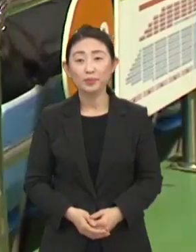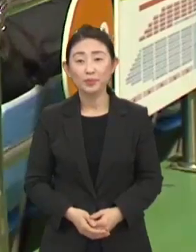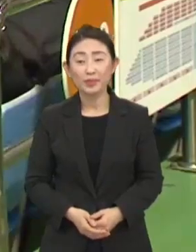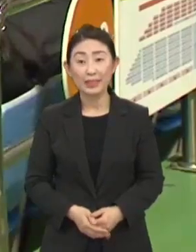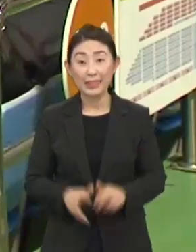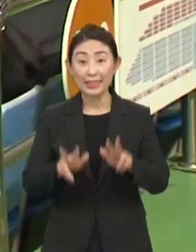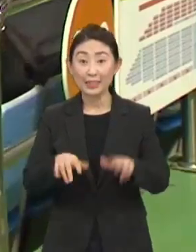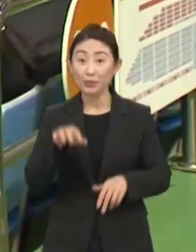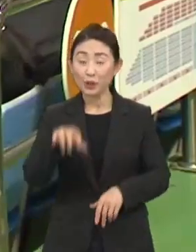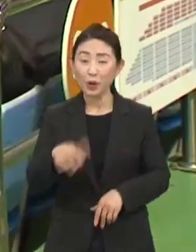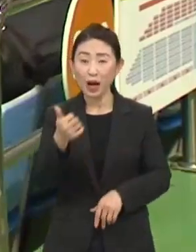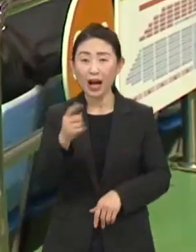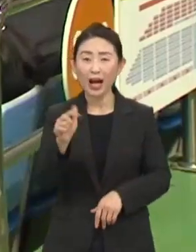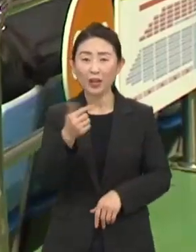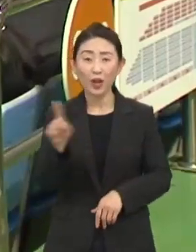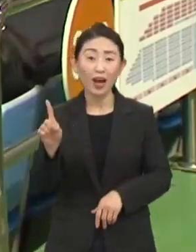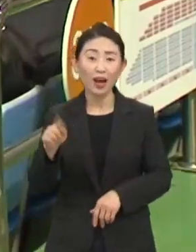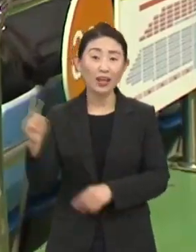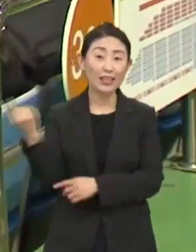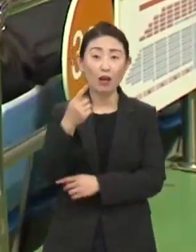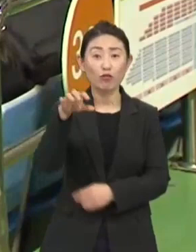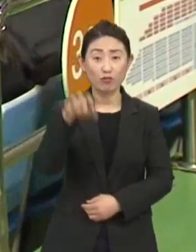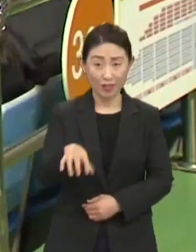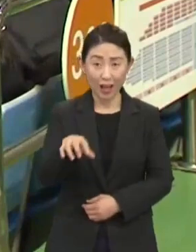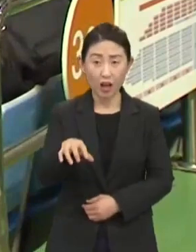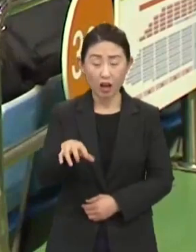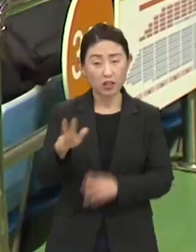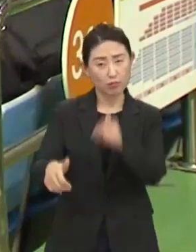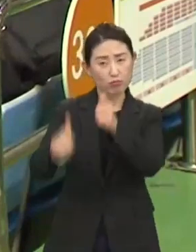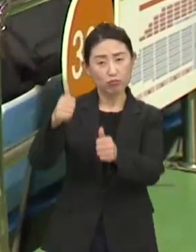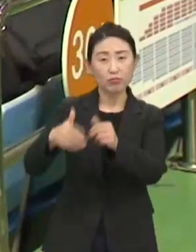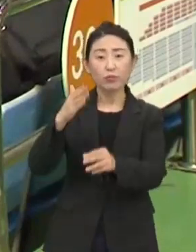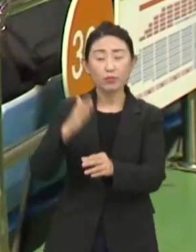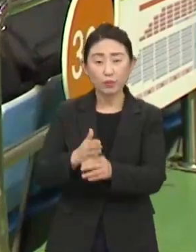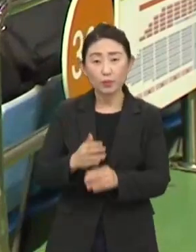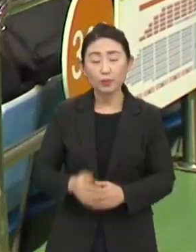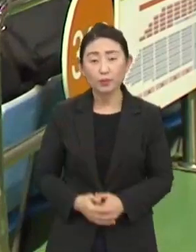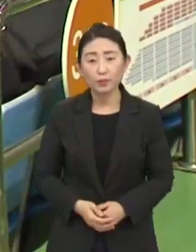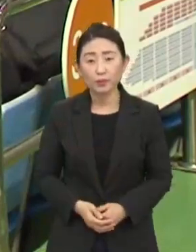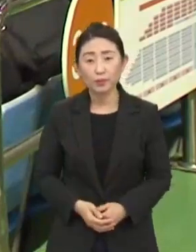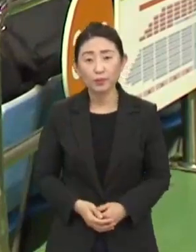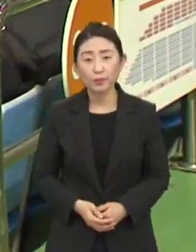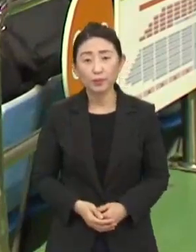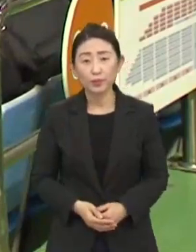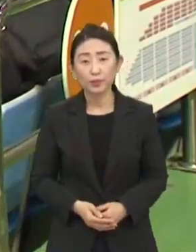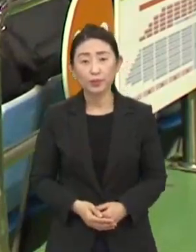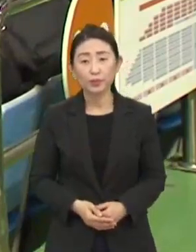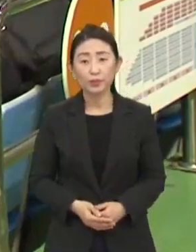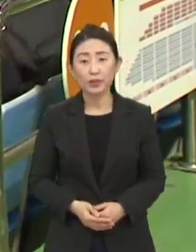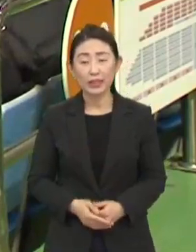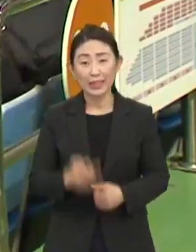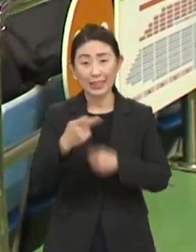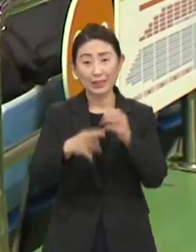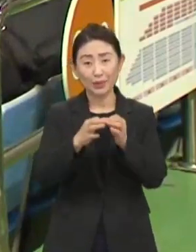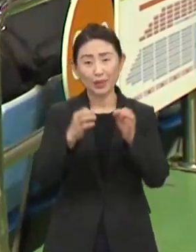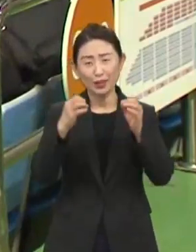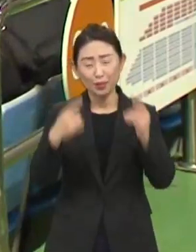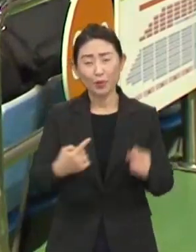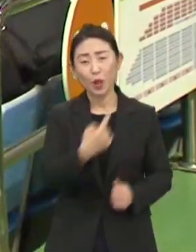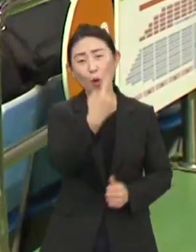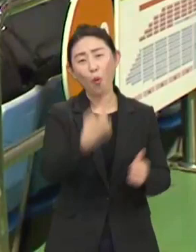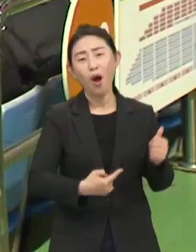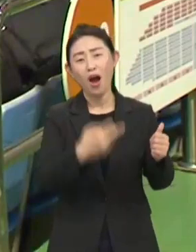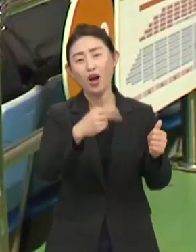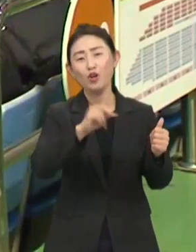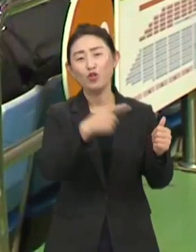네, 저는 지금 한화 이글스의 홈 개막전이 펼쳐지고 있는 대전 한화생명 이글스파크에 나와 있습니다. 12년 만에 돌아온 류현진의